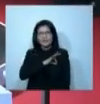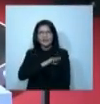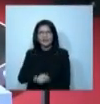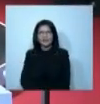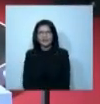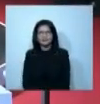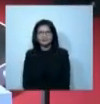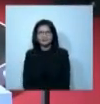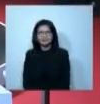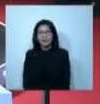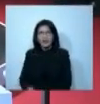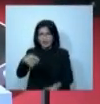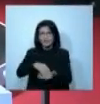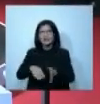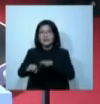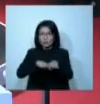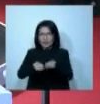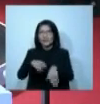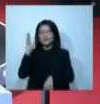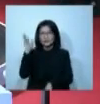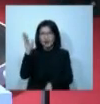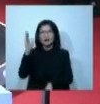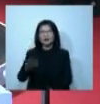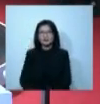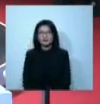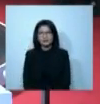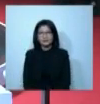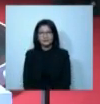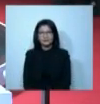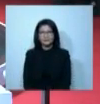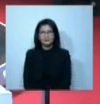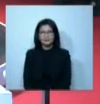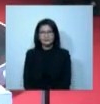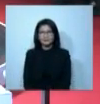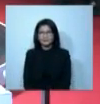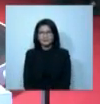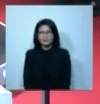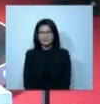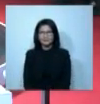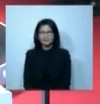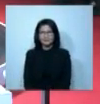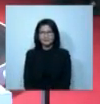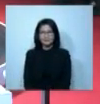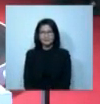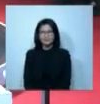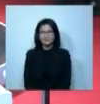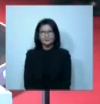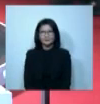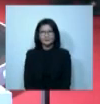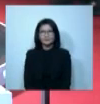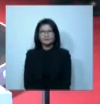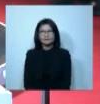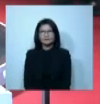Kang Ujang. Intinya kan harus bisa menyampaikan gagasan, kemudian visi misinya juga harus sampai nanti. Kalau untuk